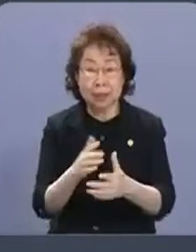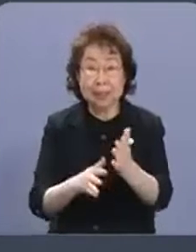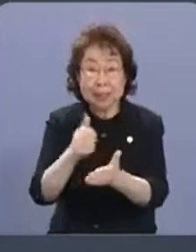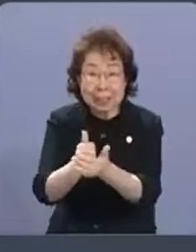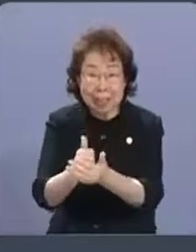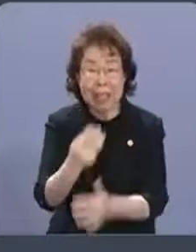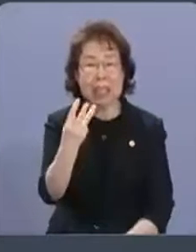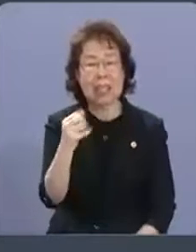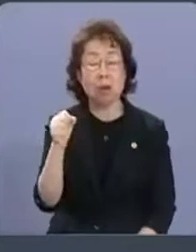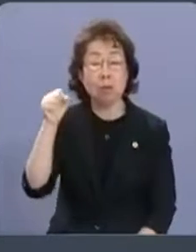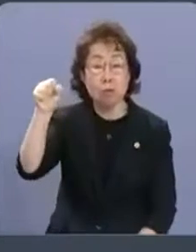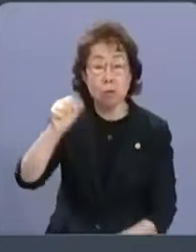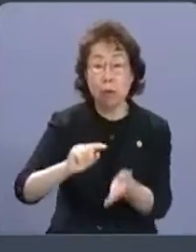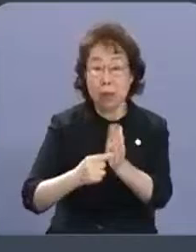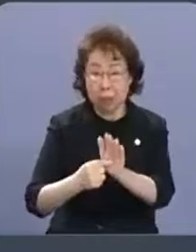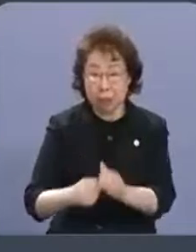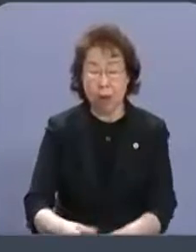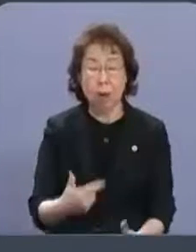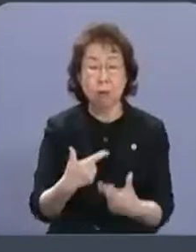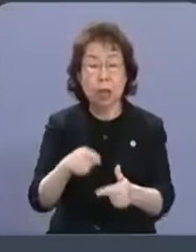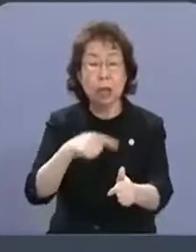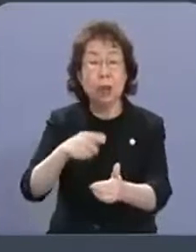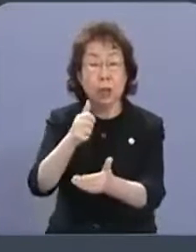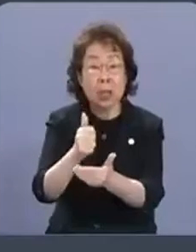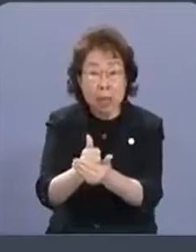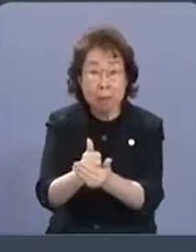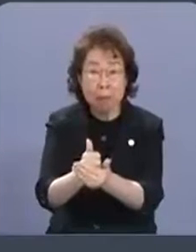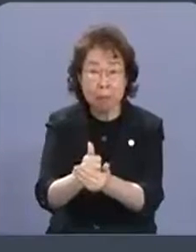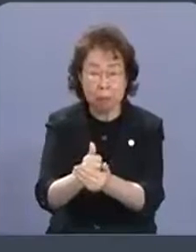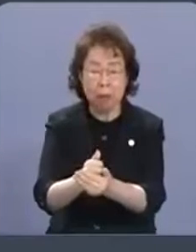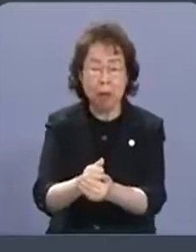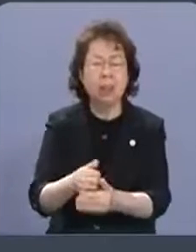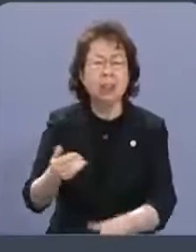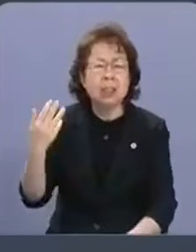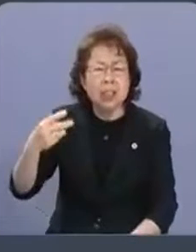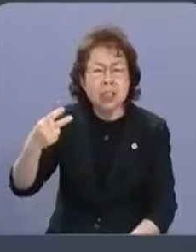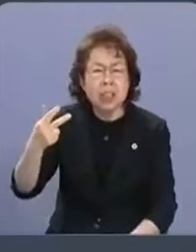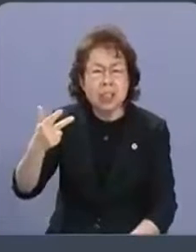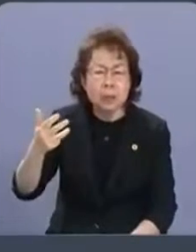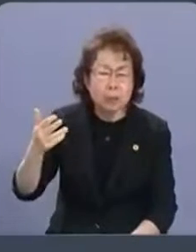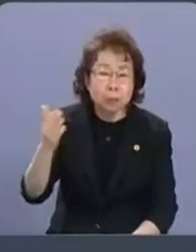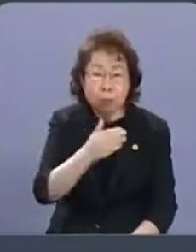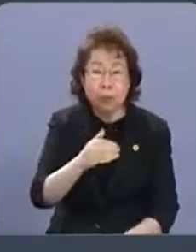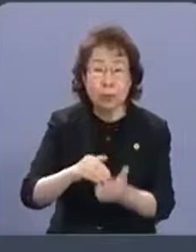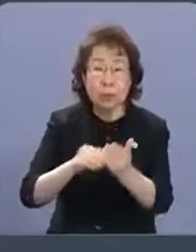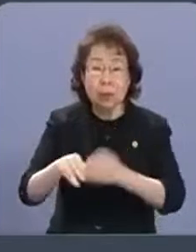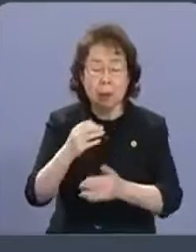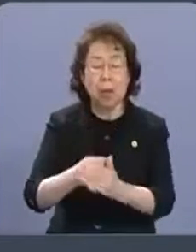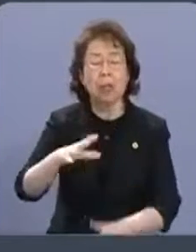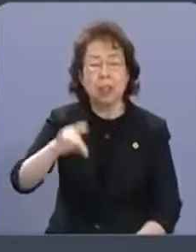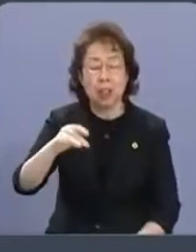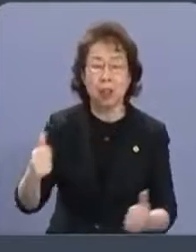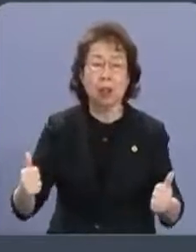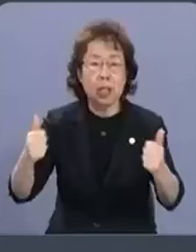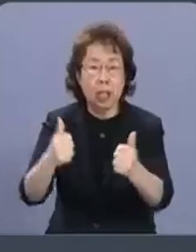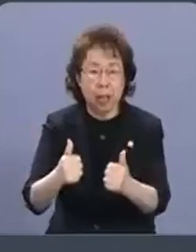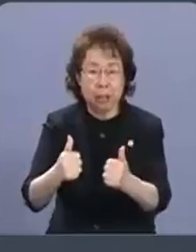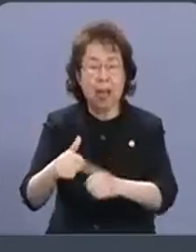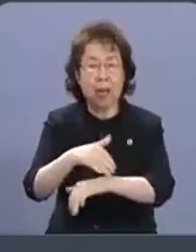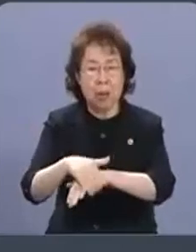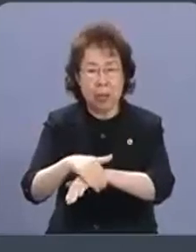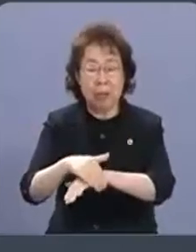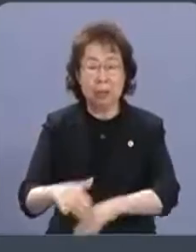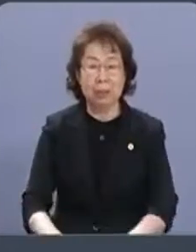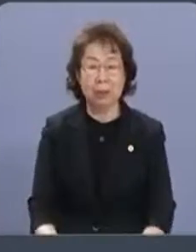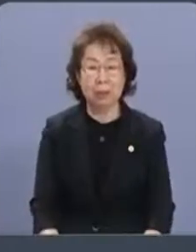부산시장에는 3명의 후보가 등록했고 부산시 교육감 선거는 2007년 직선제 도입 이후 첫 양자 대결이